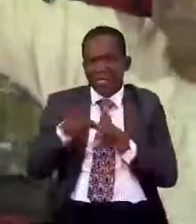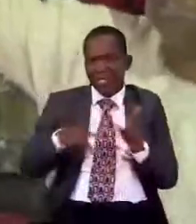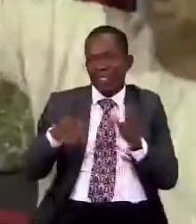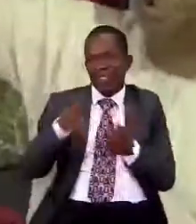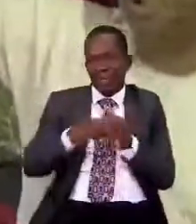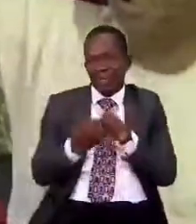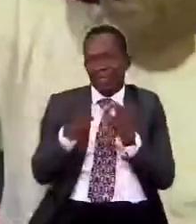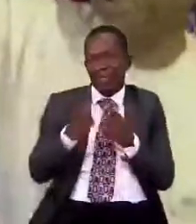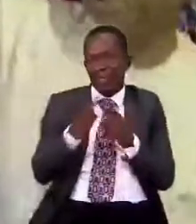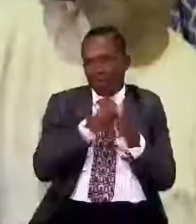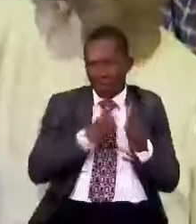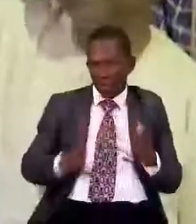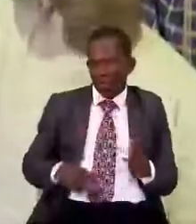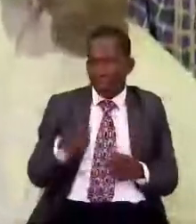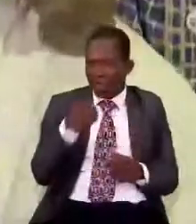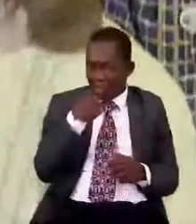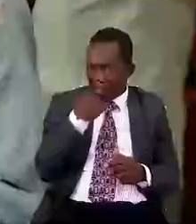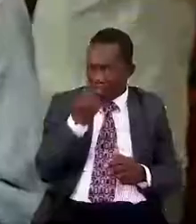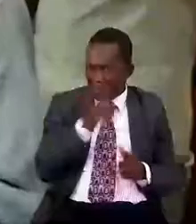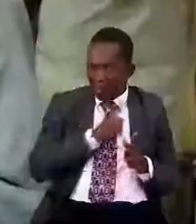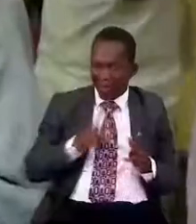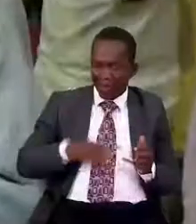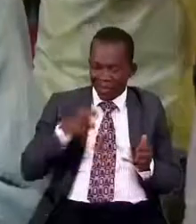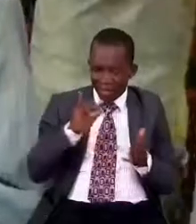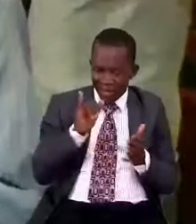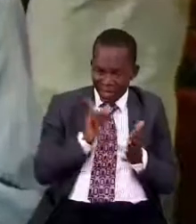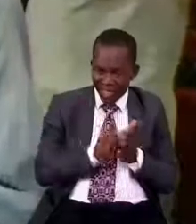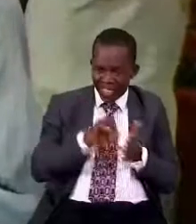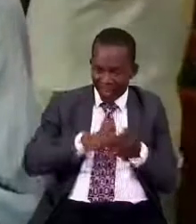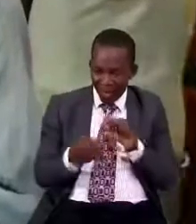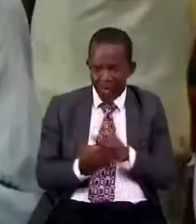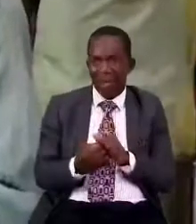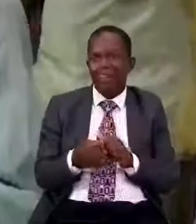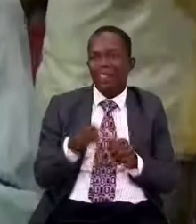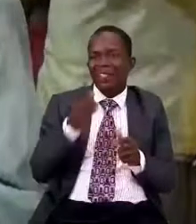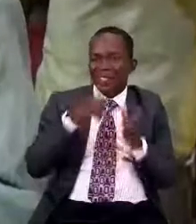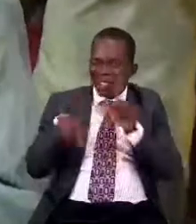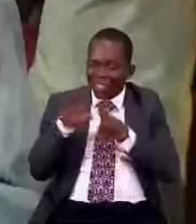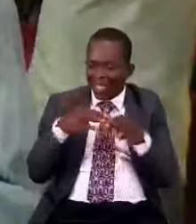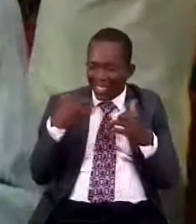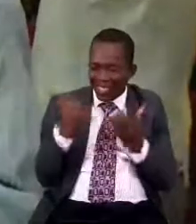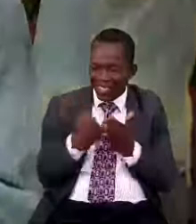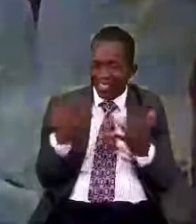Quel est votre problème? Parlez audiblement. Encore.